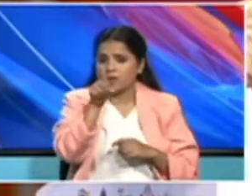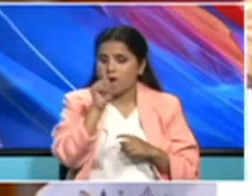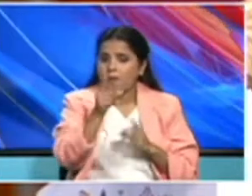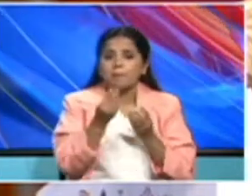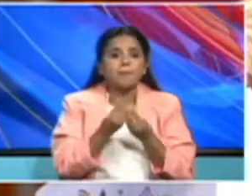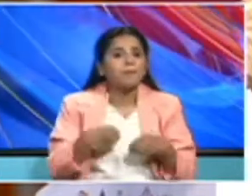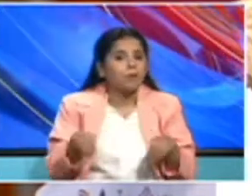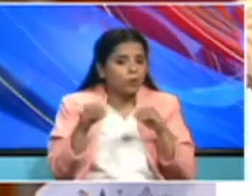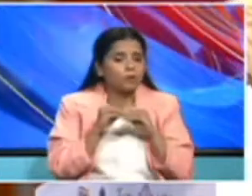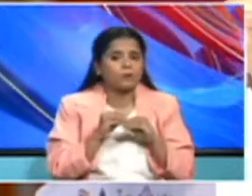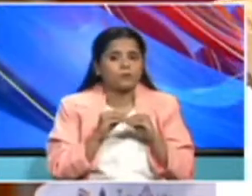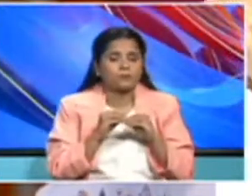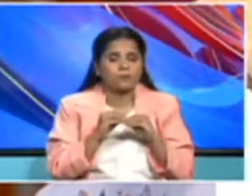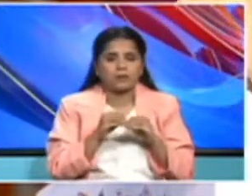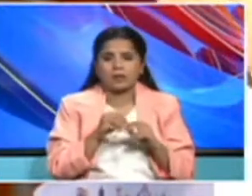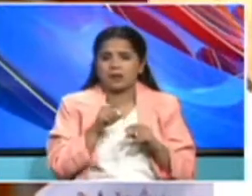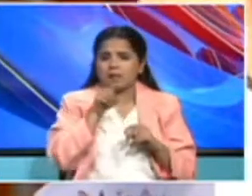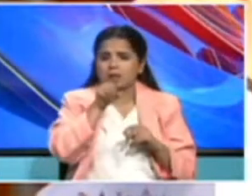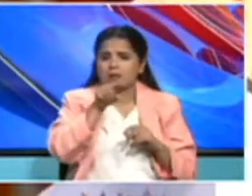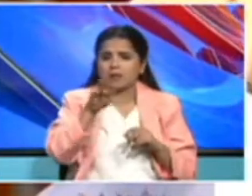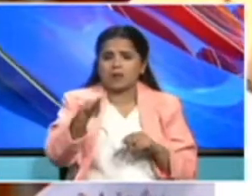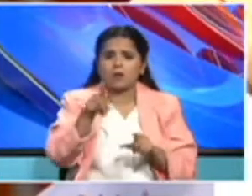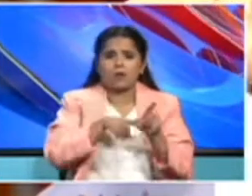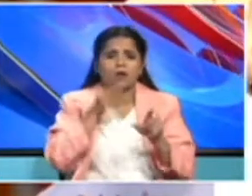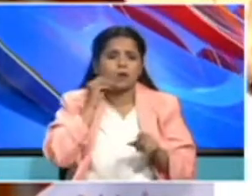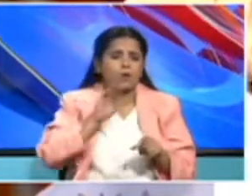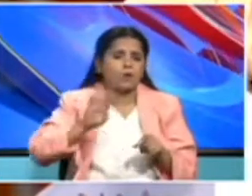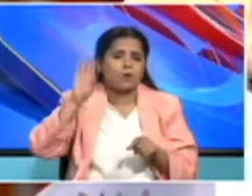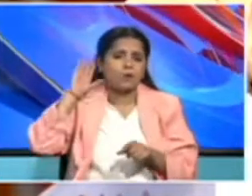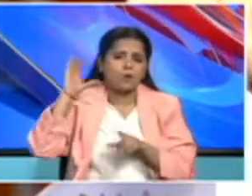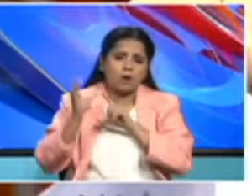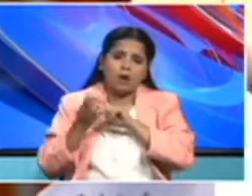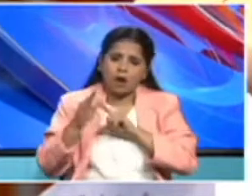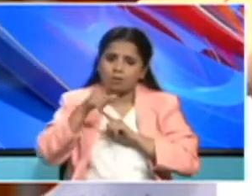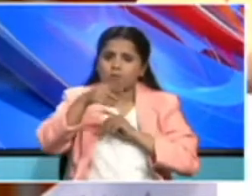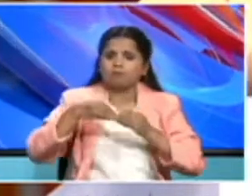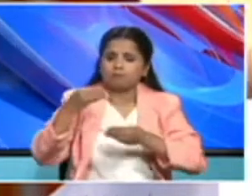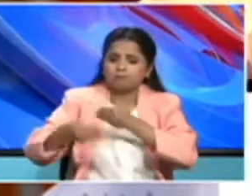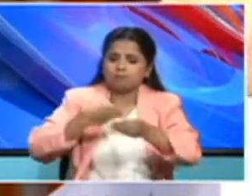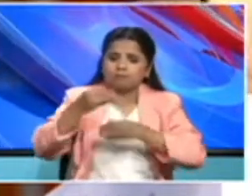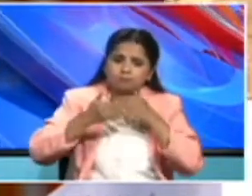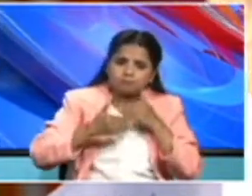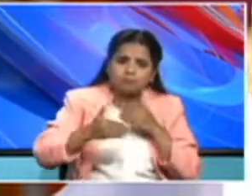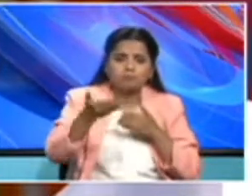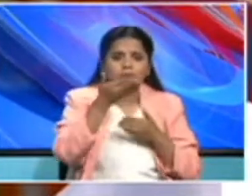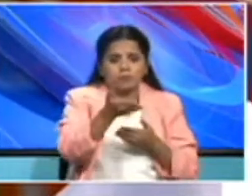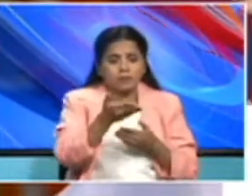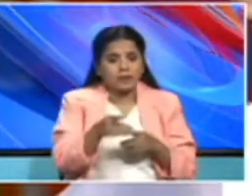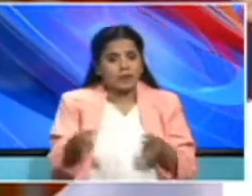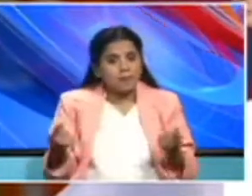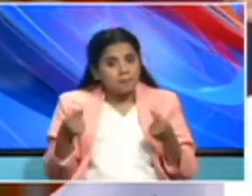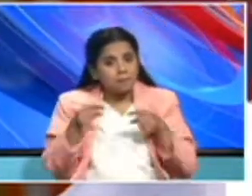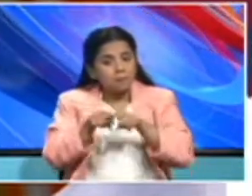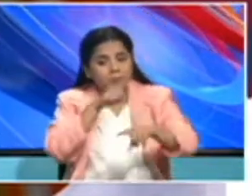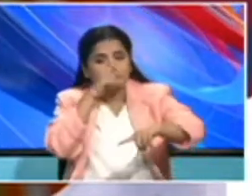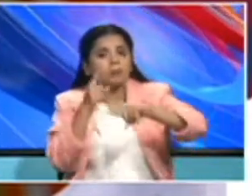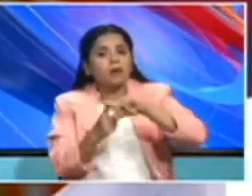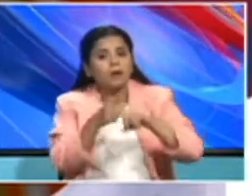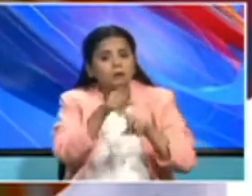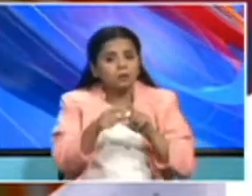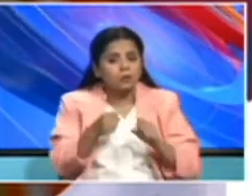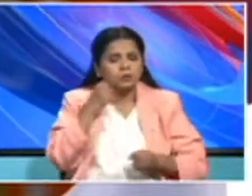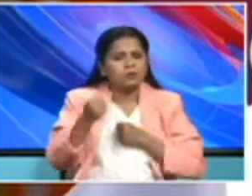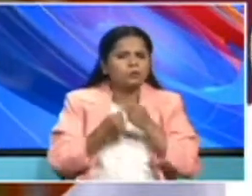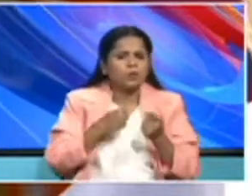और हजारों वर्ष पुरानी परंपरा को आगे बढ़ा रहे हैं, तो साथ ही